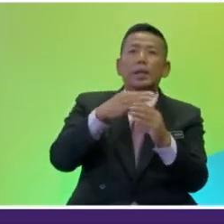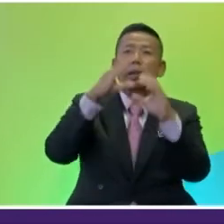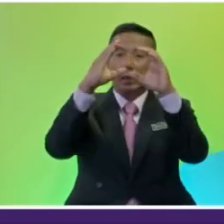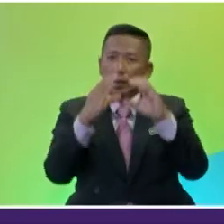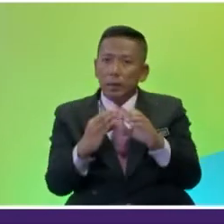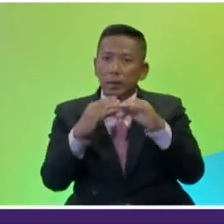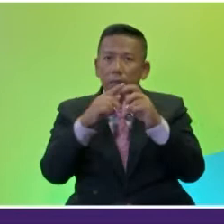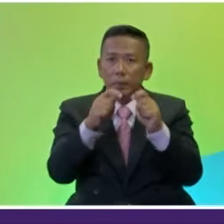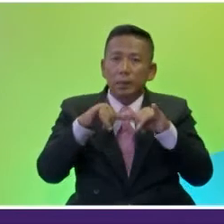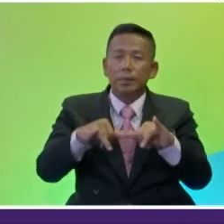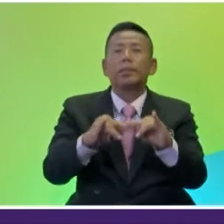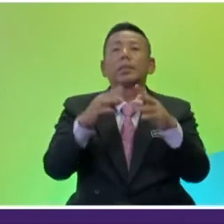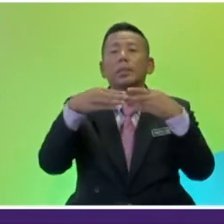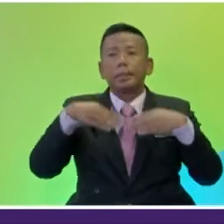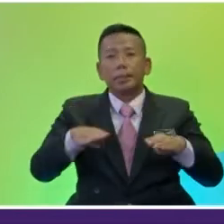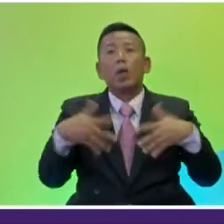pembiakan